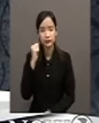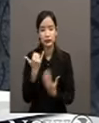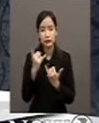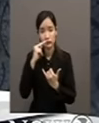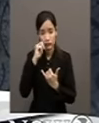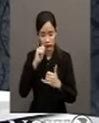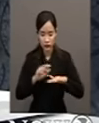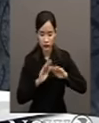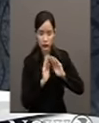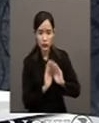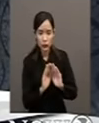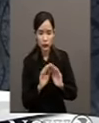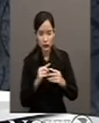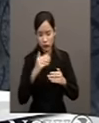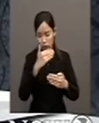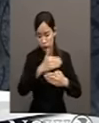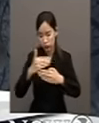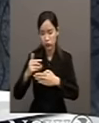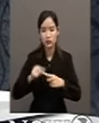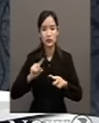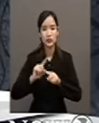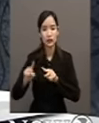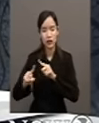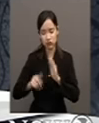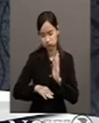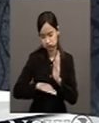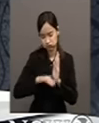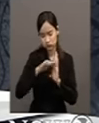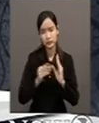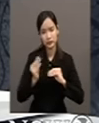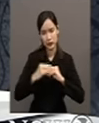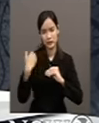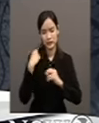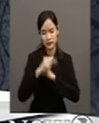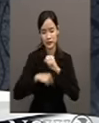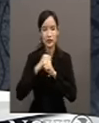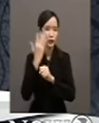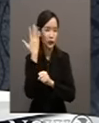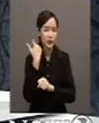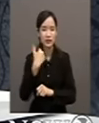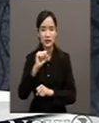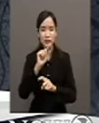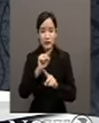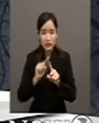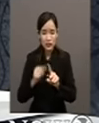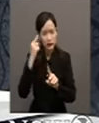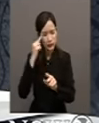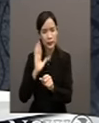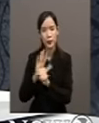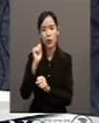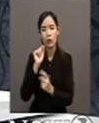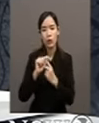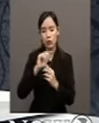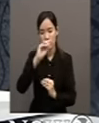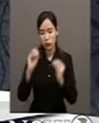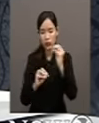ามารถกักเก็บได้ตามเขื่อนต่างๆก็มีปริมาณเพิ่มขึ้นจากปีแล้วถึง 10% นะครับคาดว่าน่าจะเพียงพอกับฤดูแล้ง